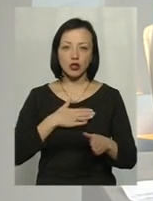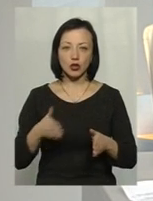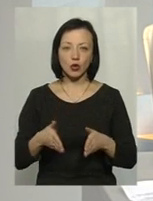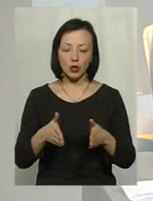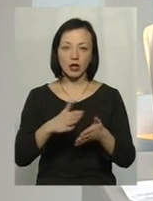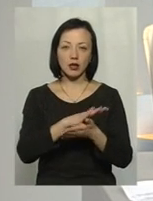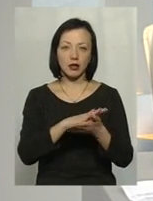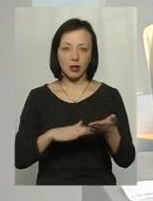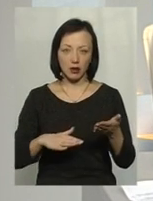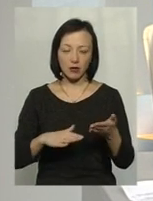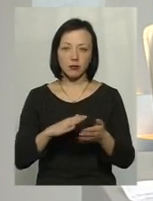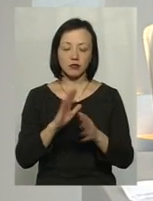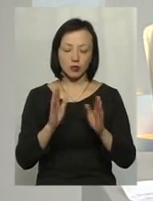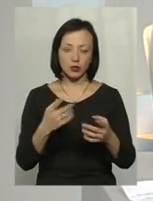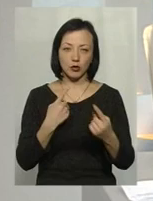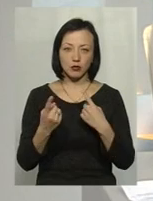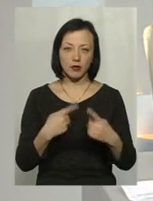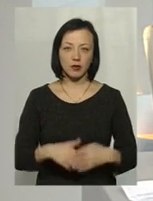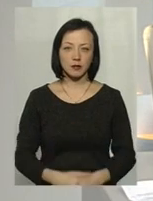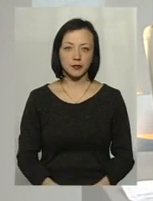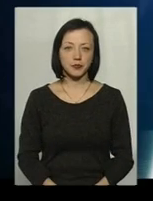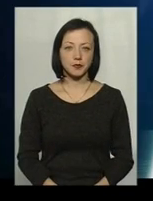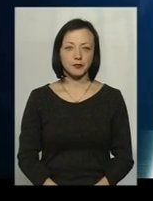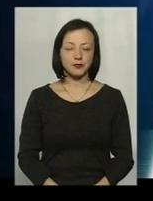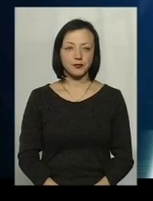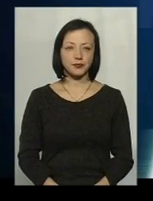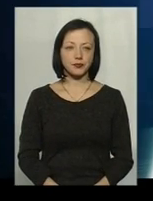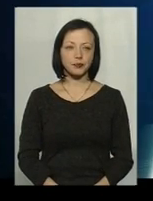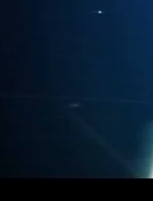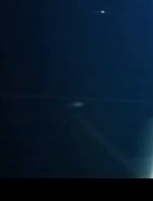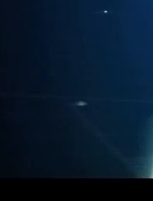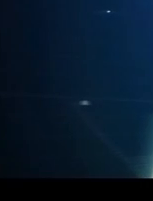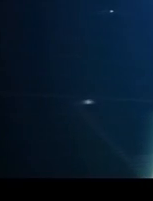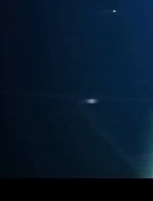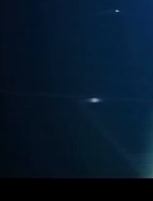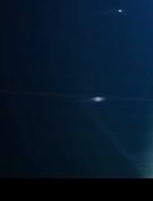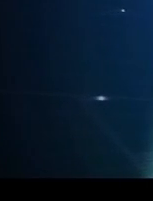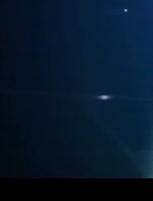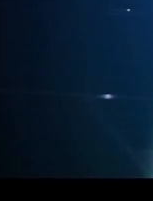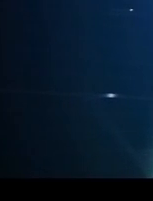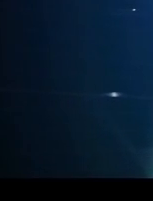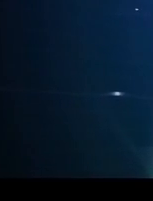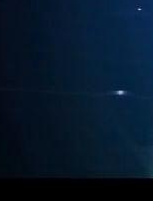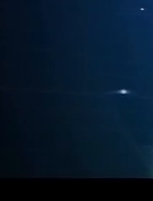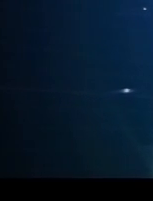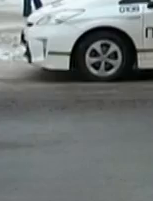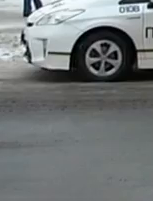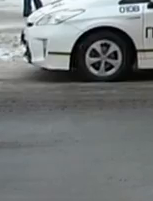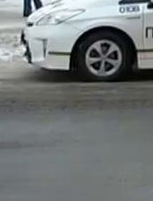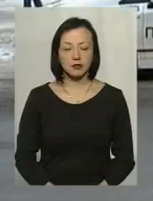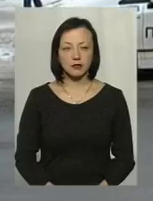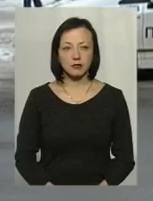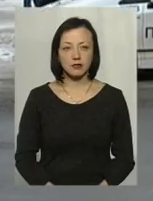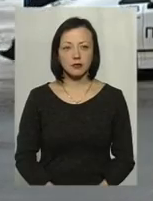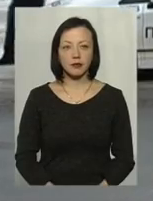далі продовжимо розмову в студії.